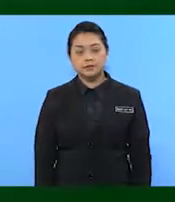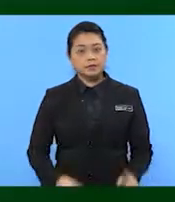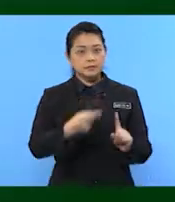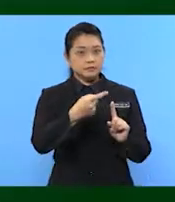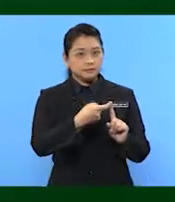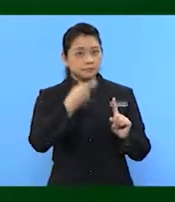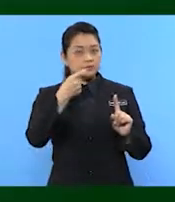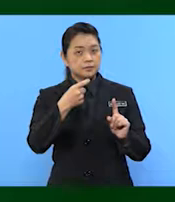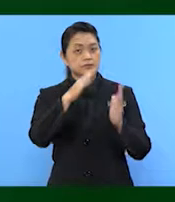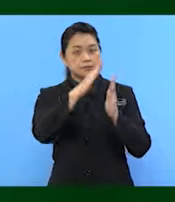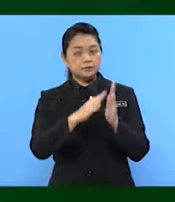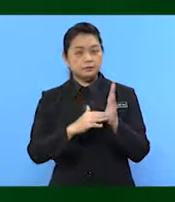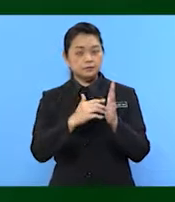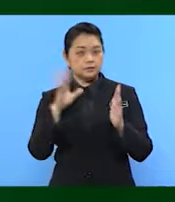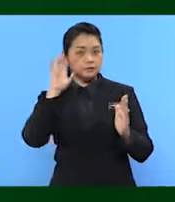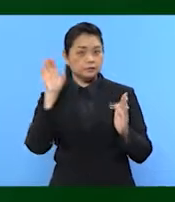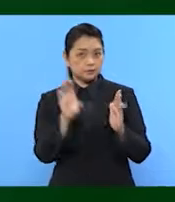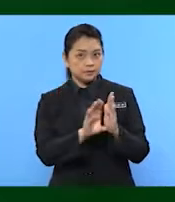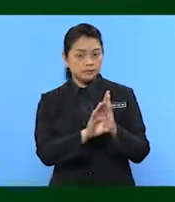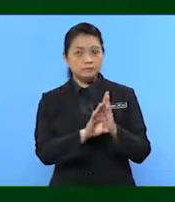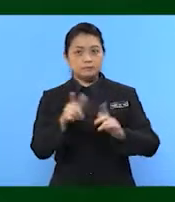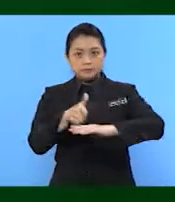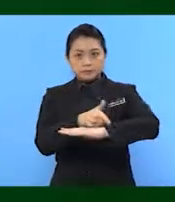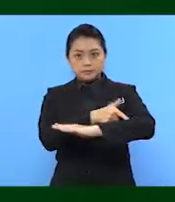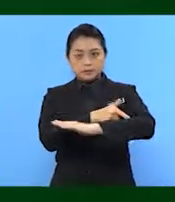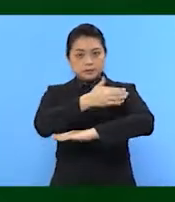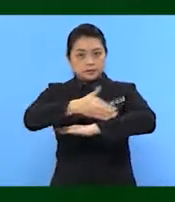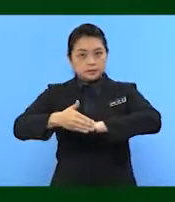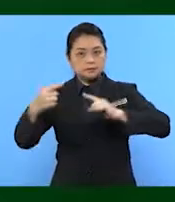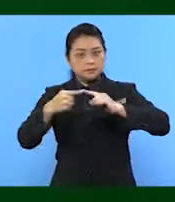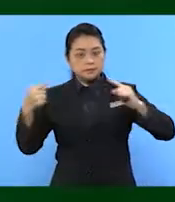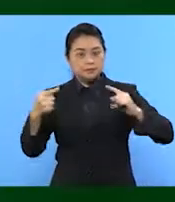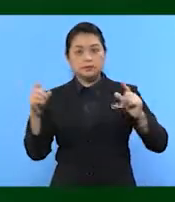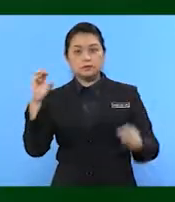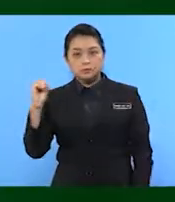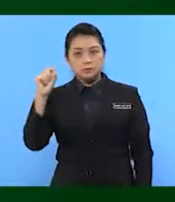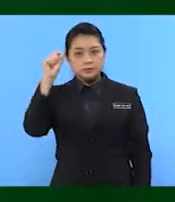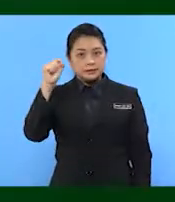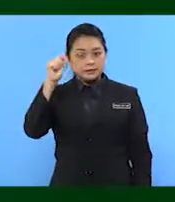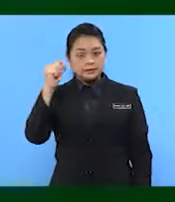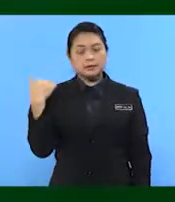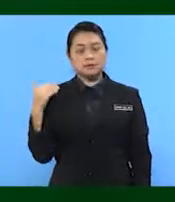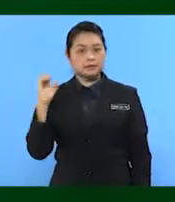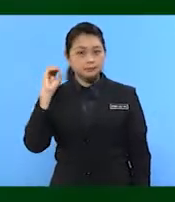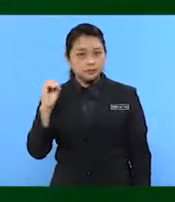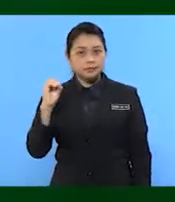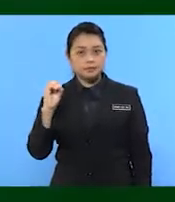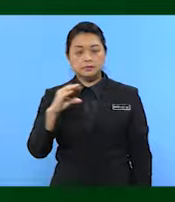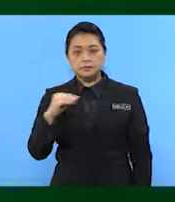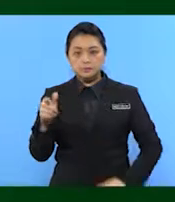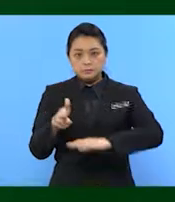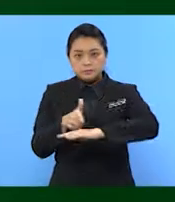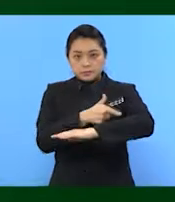Daripada gambar rajah, panjang sisi bertentangan dengan sudut kosong darjah ialah sifar unit dan